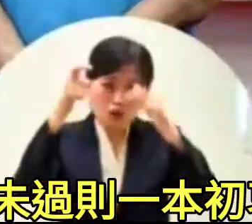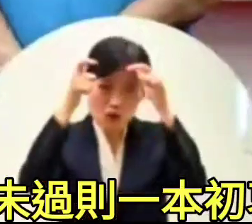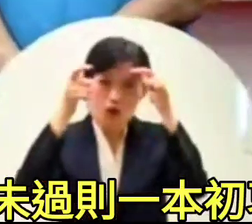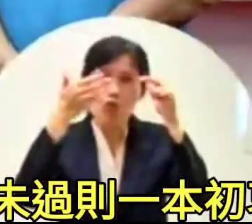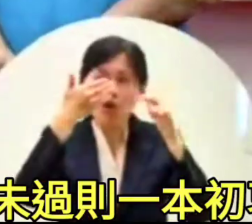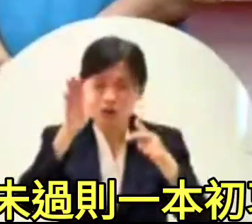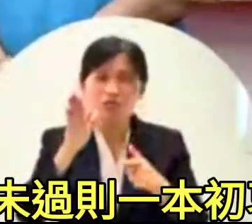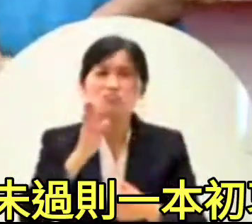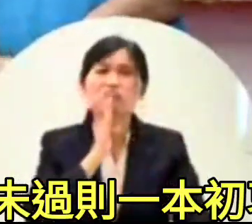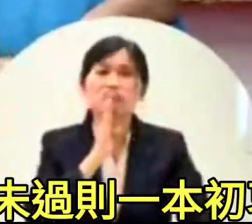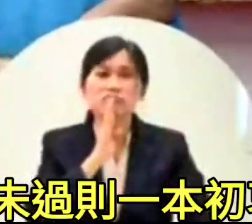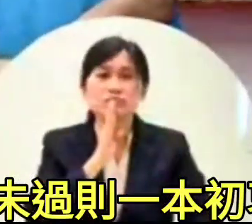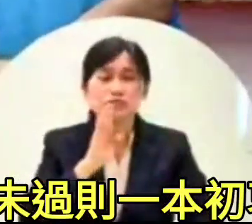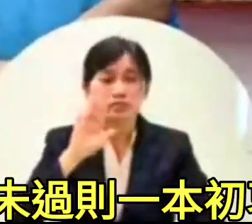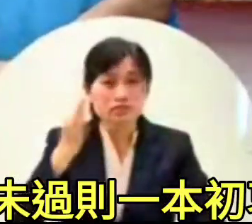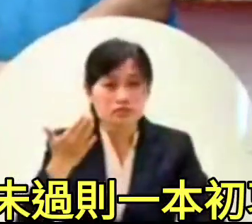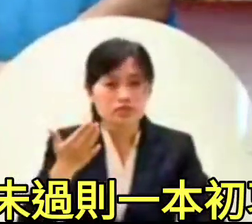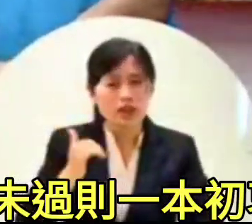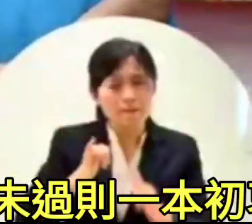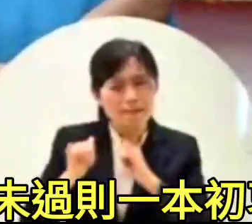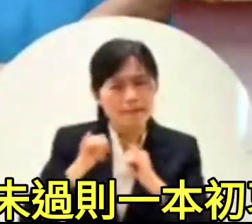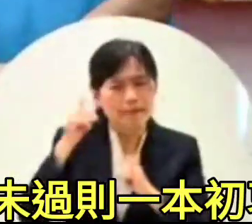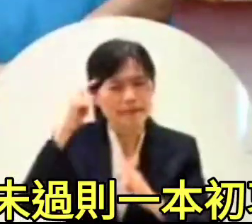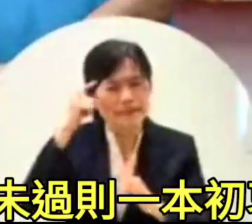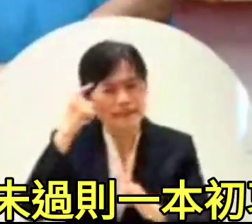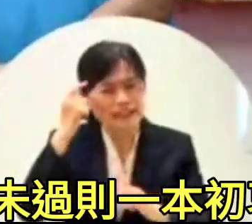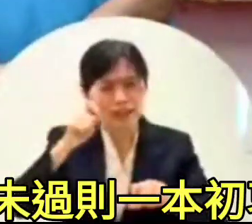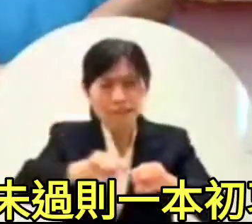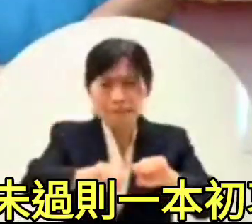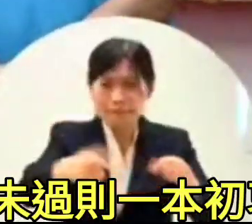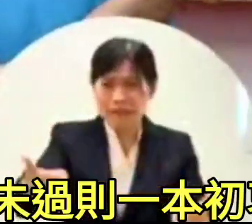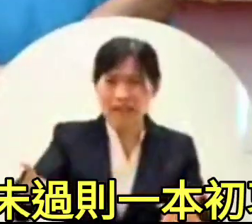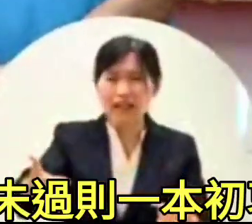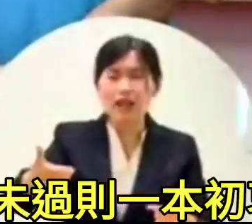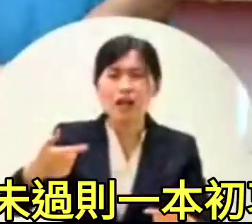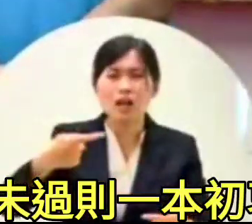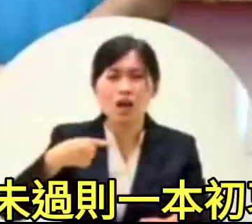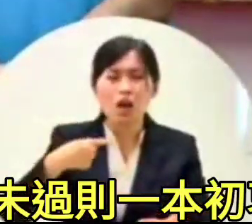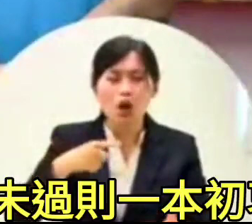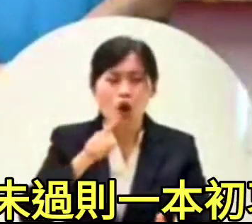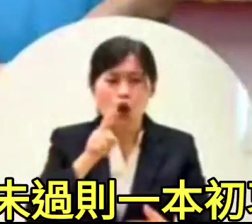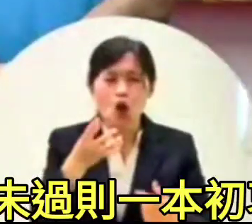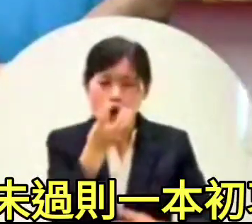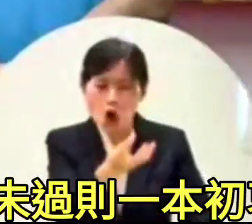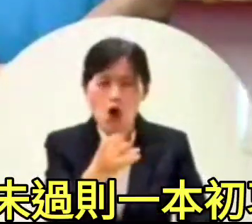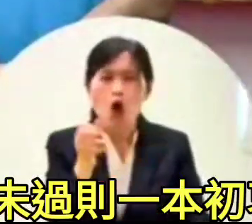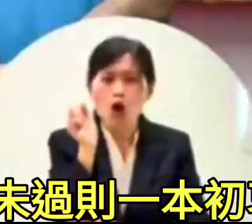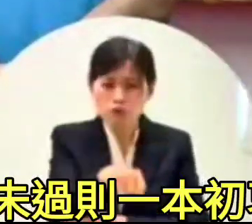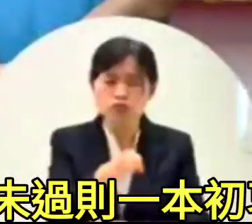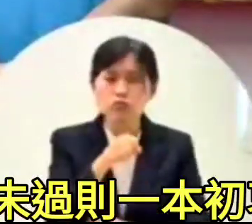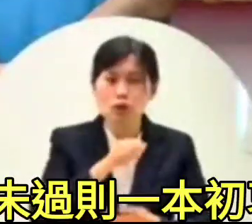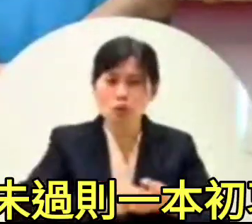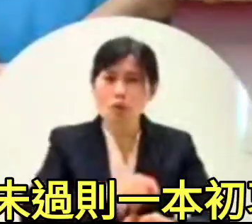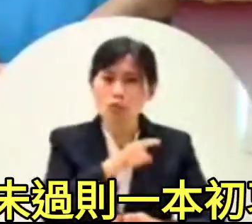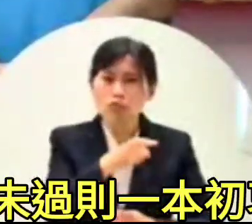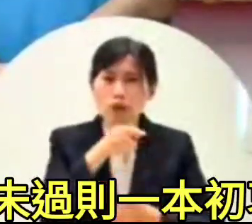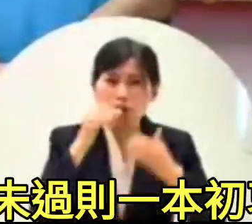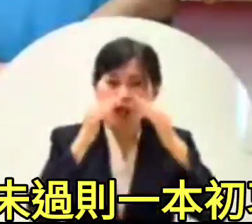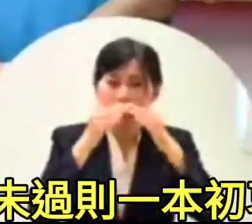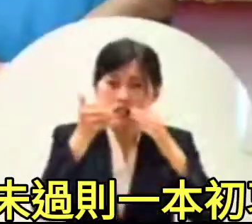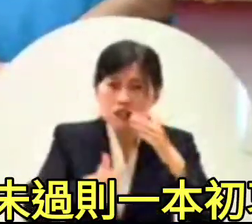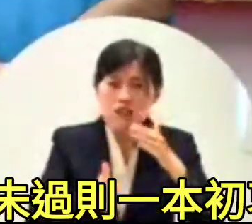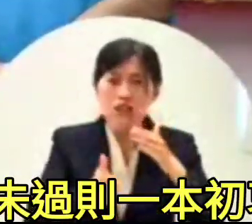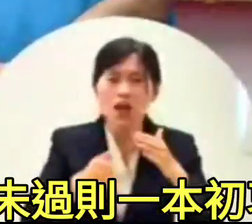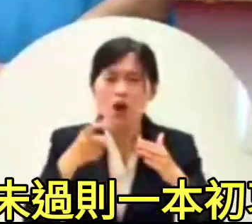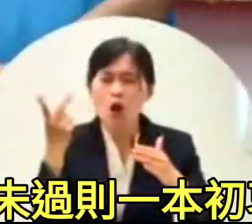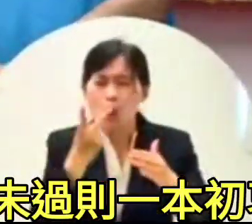这个反应当然有两极了哈，有的人相当的肯定市长， 有的人也因为市长的离开或